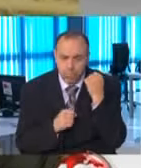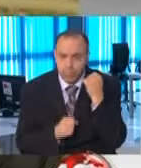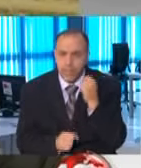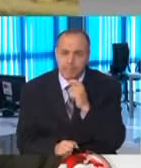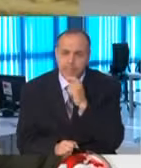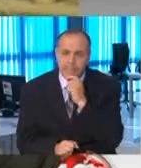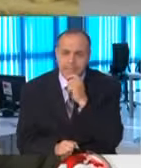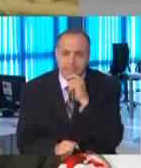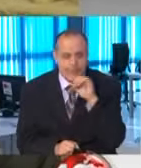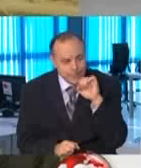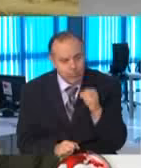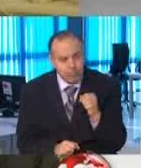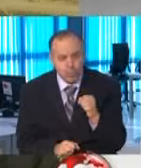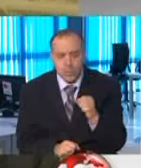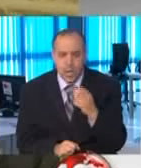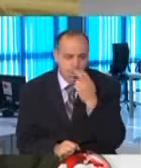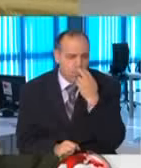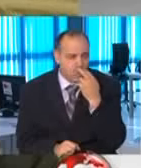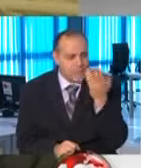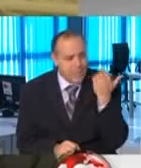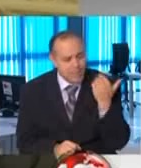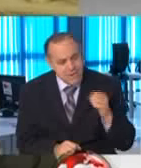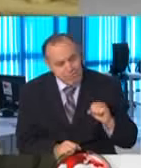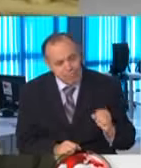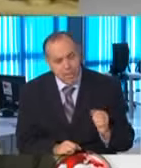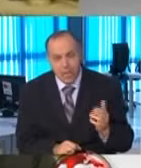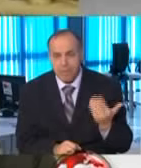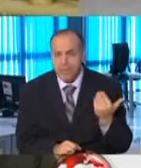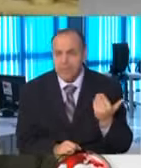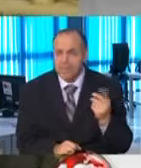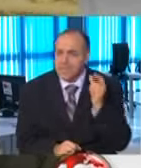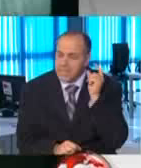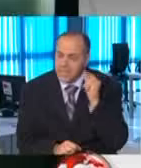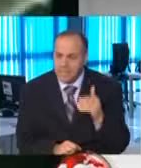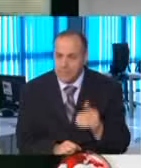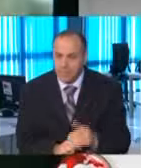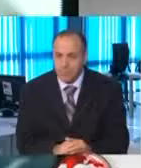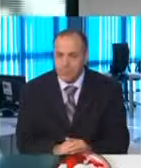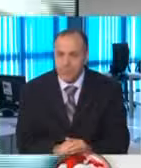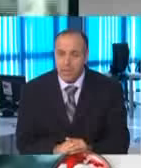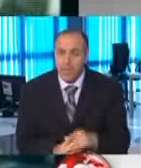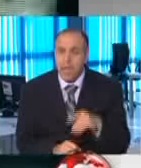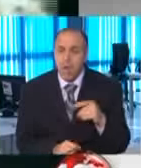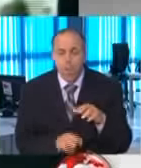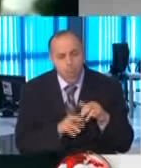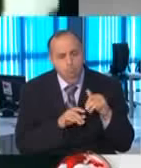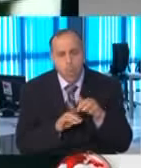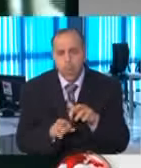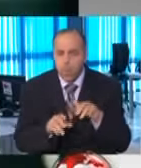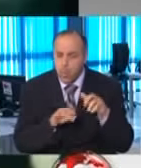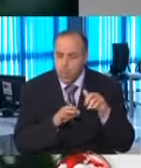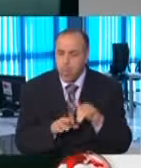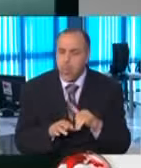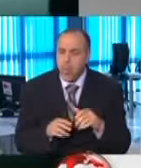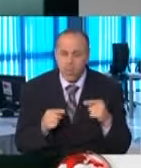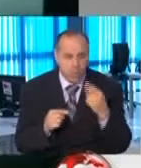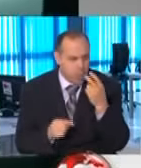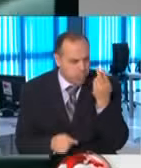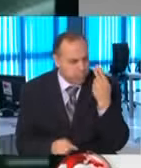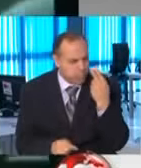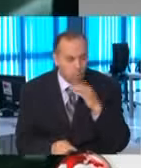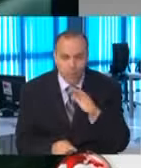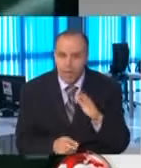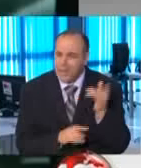مازال مضغوط عليه من قبل قوات الأمن اللي كانت متواجدة بكثافة في جهة القصرين. تتالت المسيرات المناهضة للظلم منذ